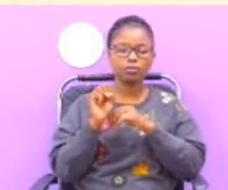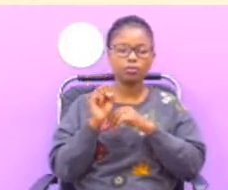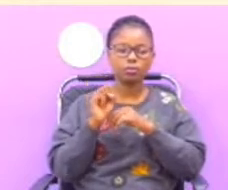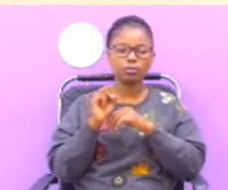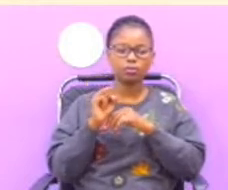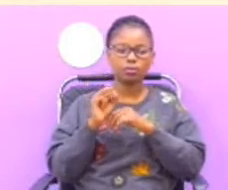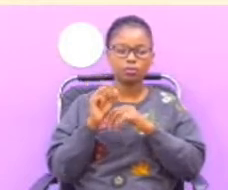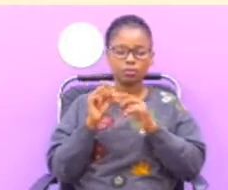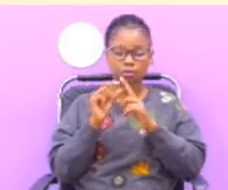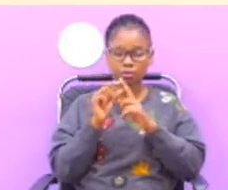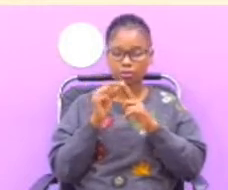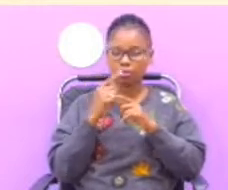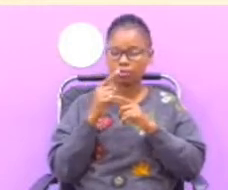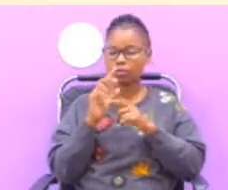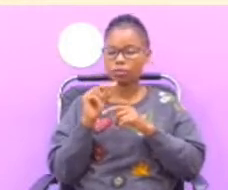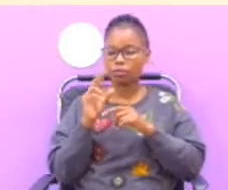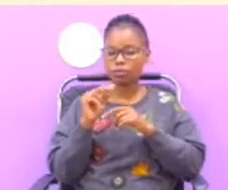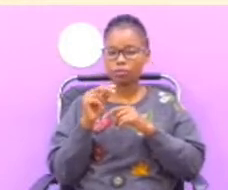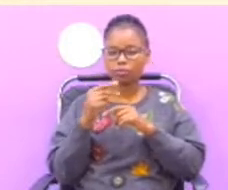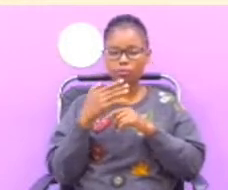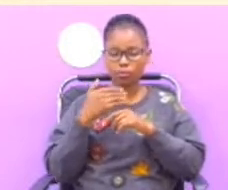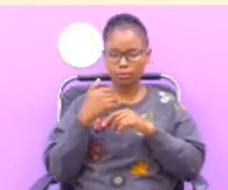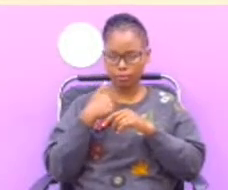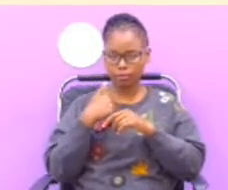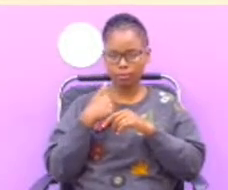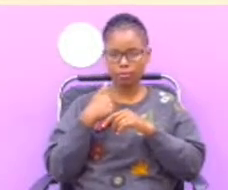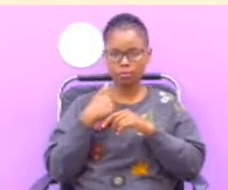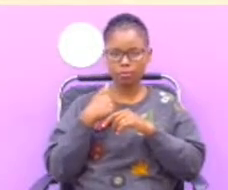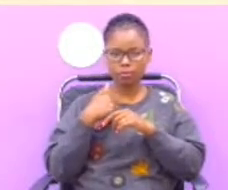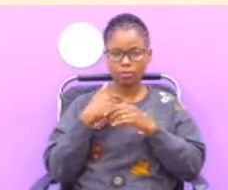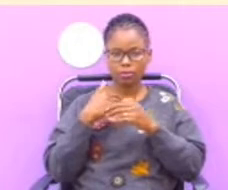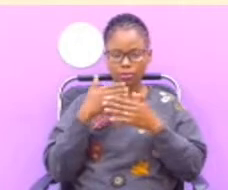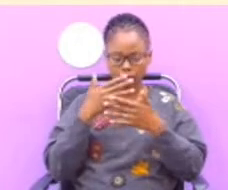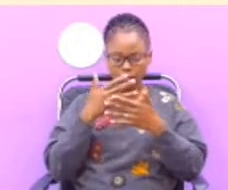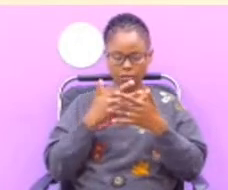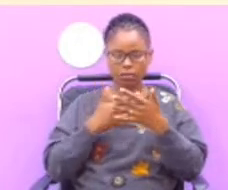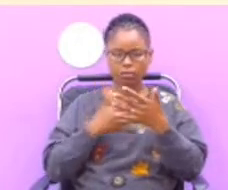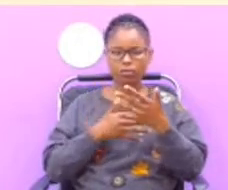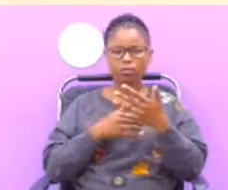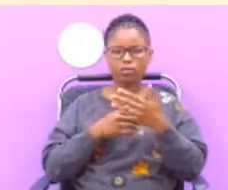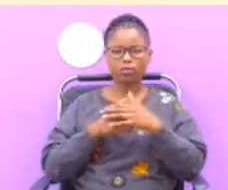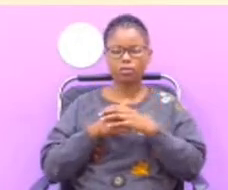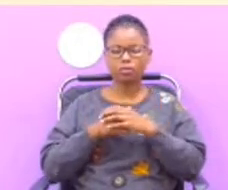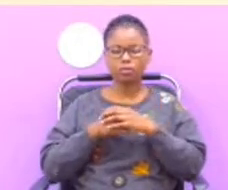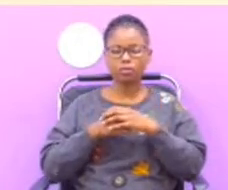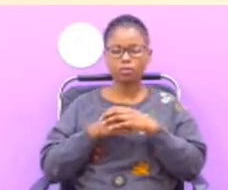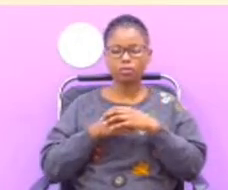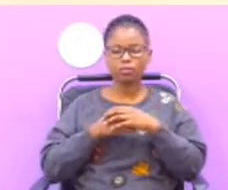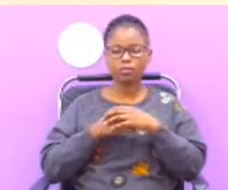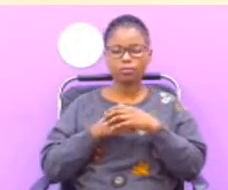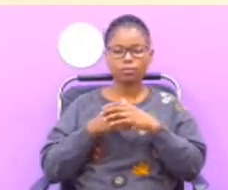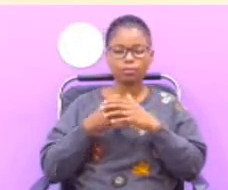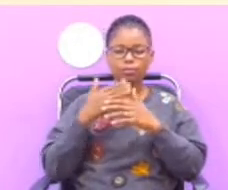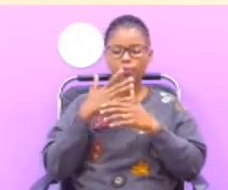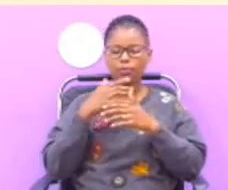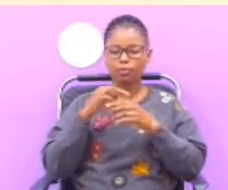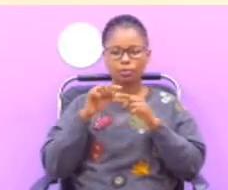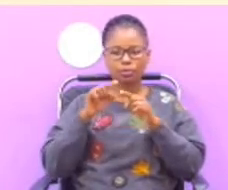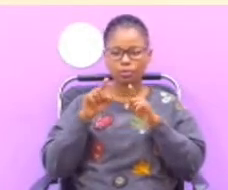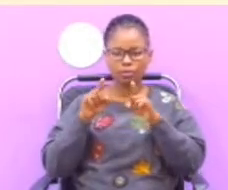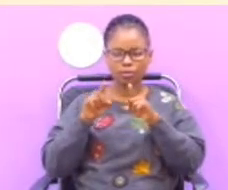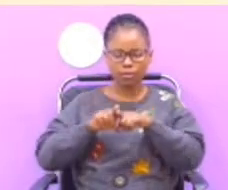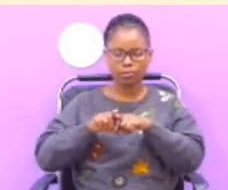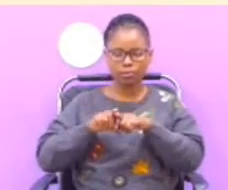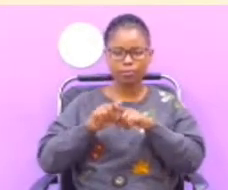hakwarĩ ti mandĩko moigĩte ũguo nĩ niĩ ngeragia kũmwanalyze ngona tahanaga arĩ na